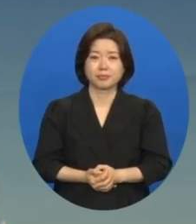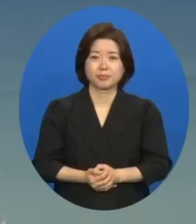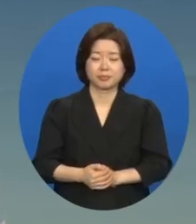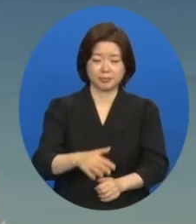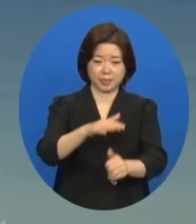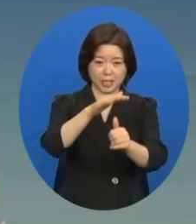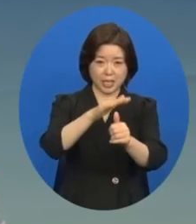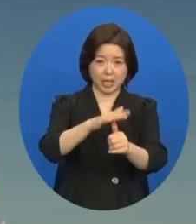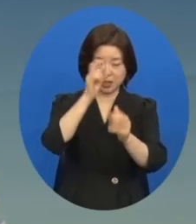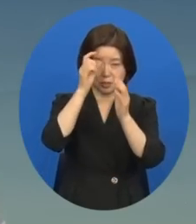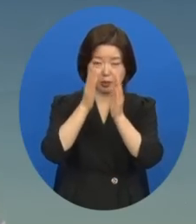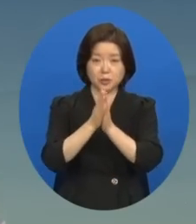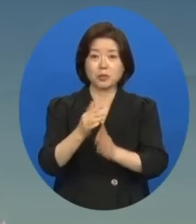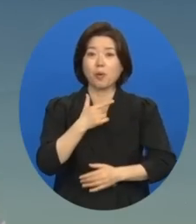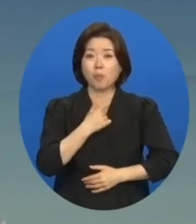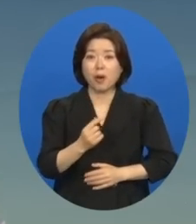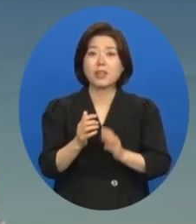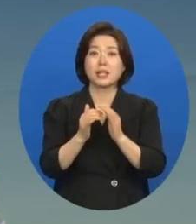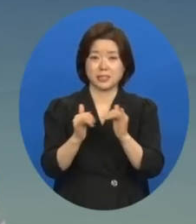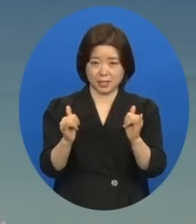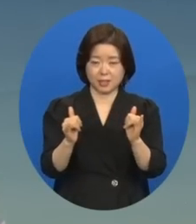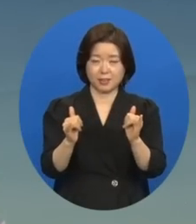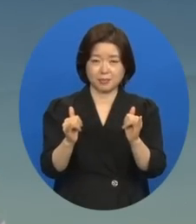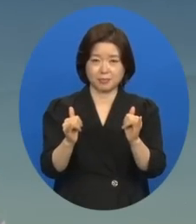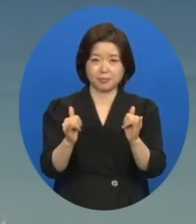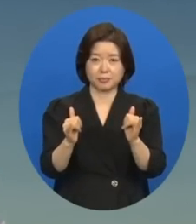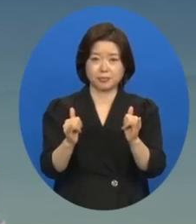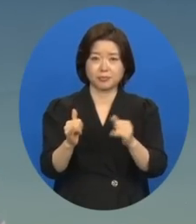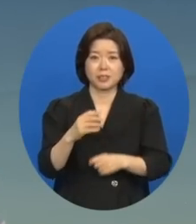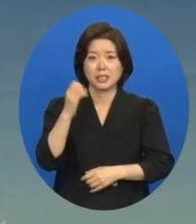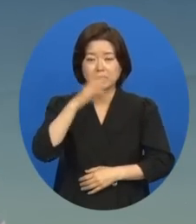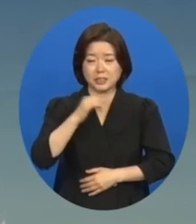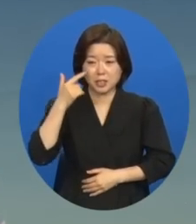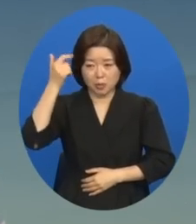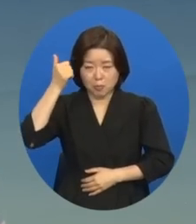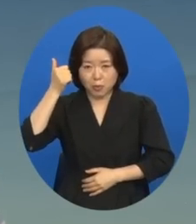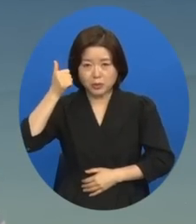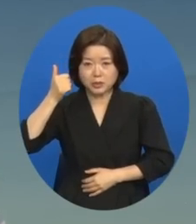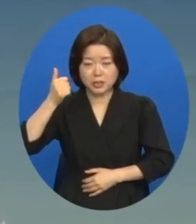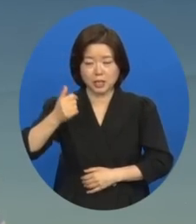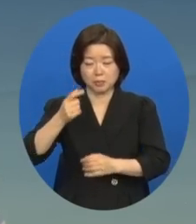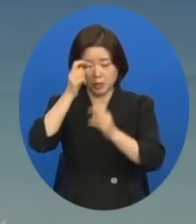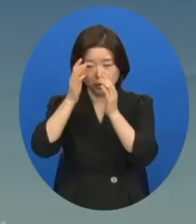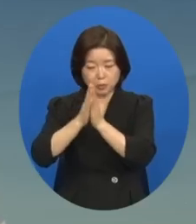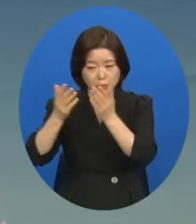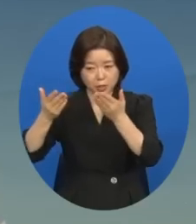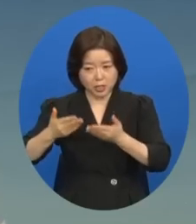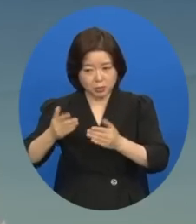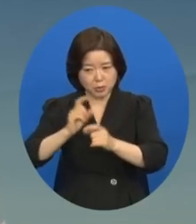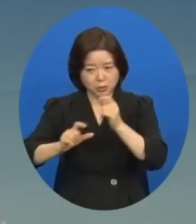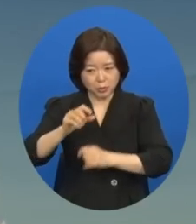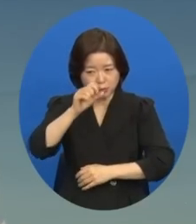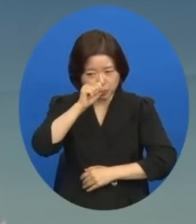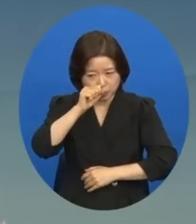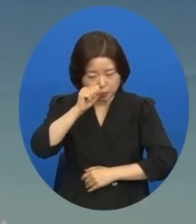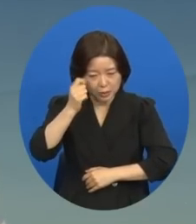안수기도 받으기 원하시는 분들 가운데 그냥 목사님이 기도하면 더 좋은 기도가 일어나겠지 그렇게 믿지